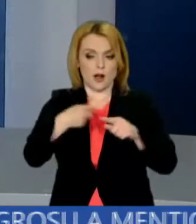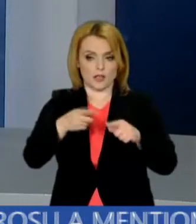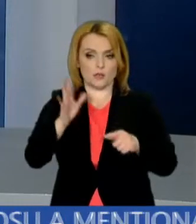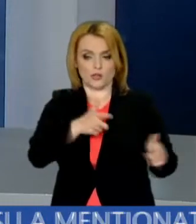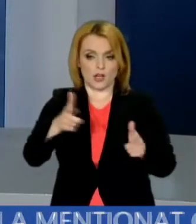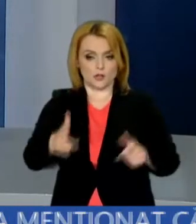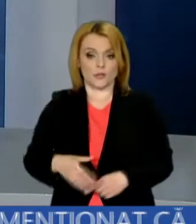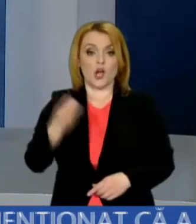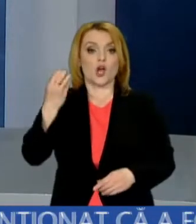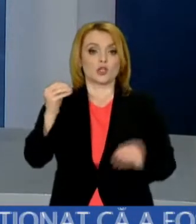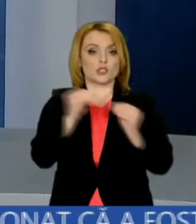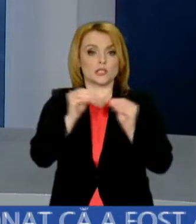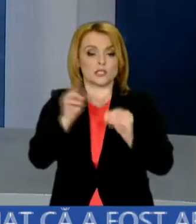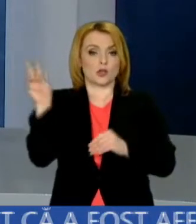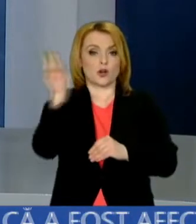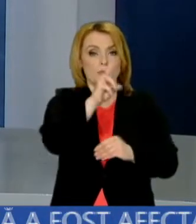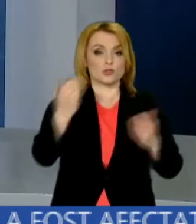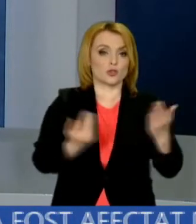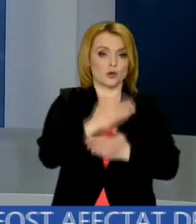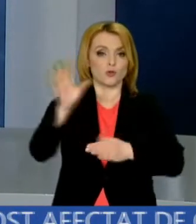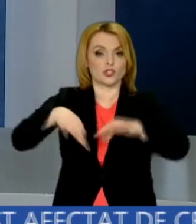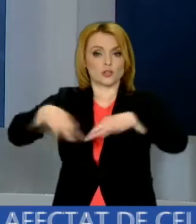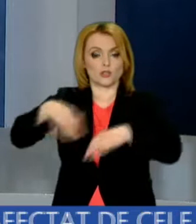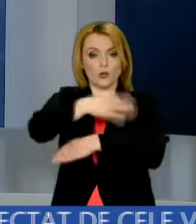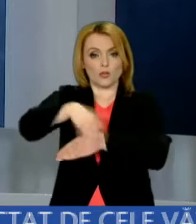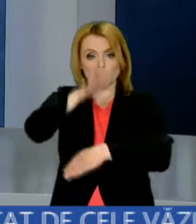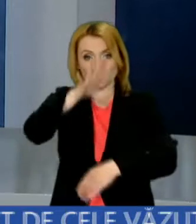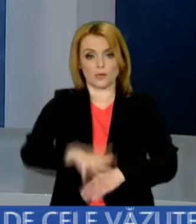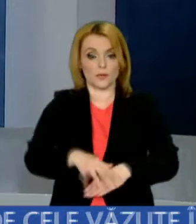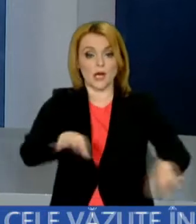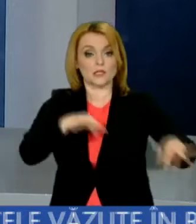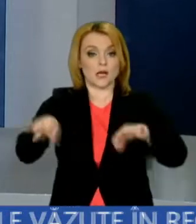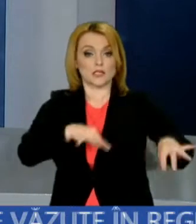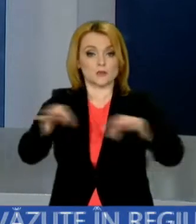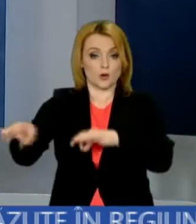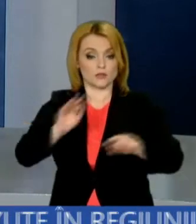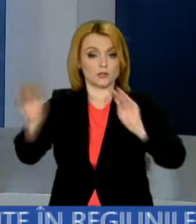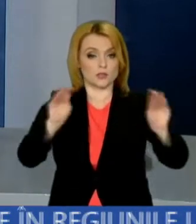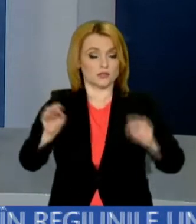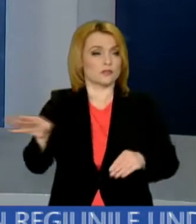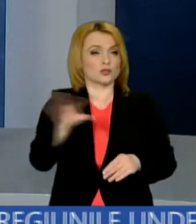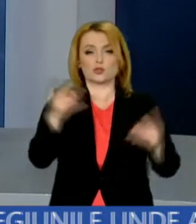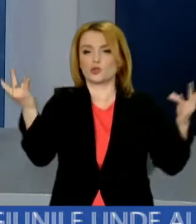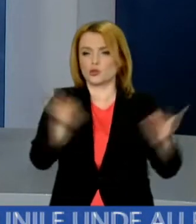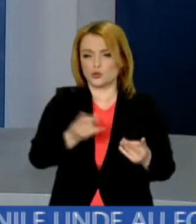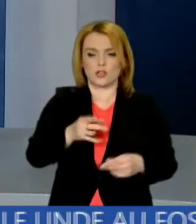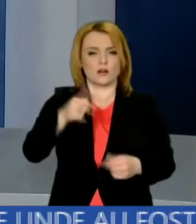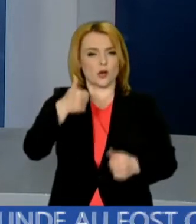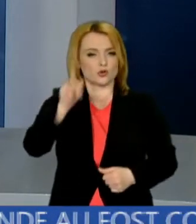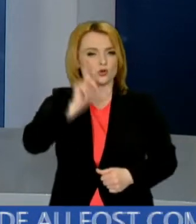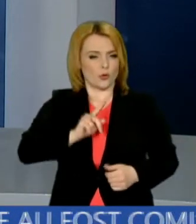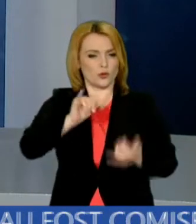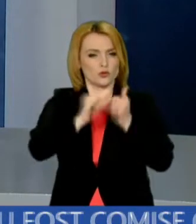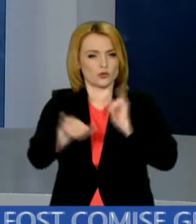Încă 10 troleibuze noi vor circula pe străzile Chișinăului. Mijloacele de transport sunt dotate cu sisteme de supraveghere video,